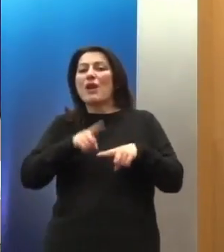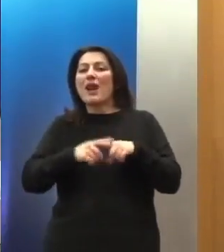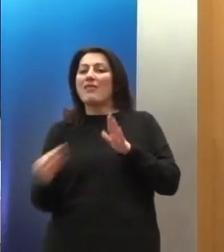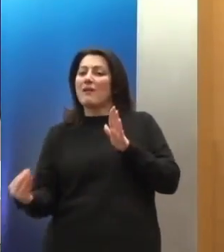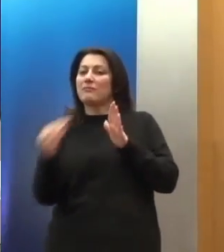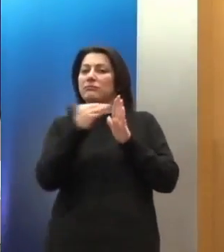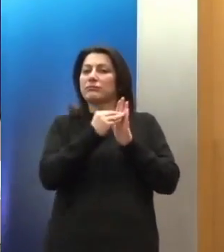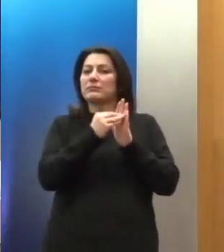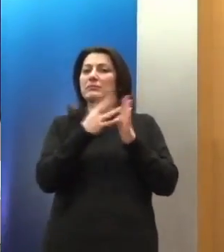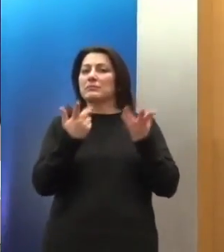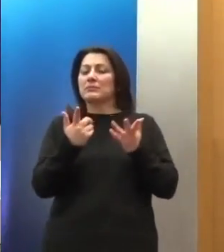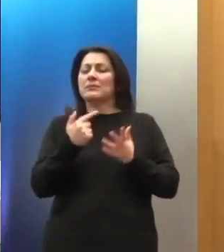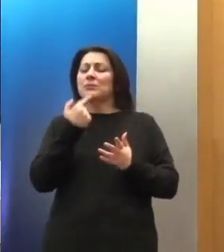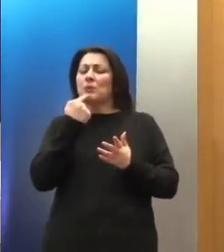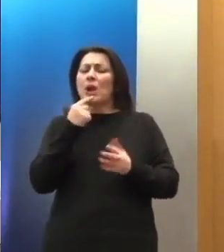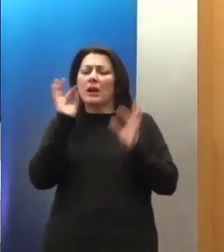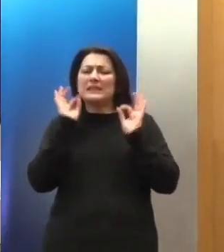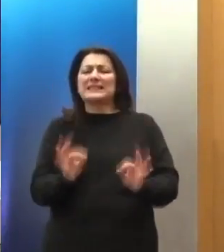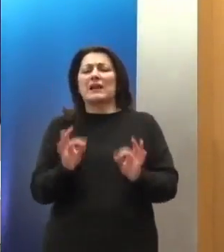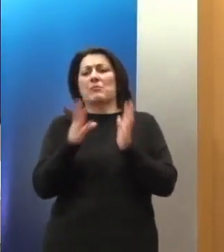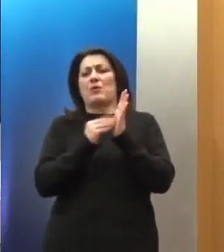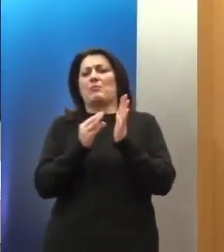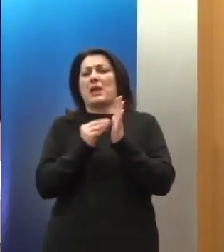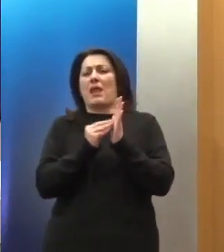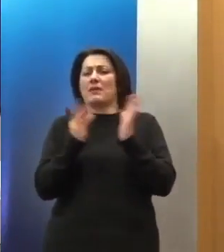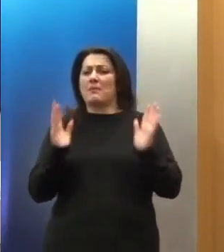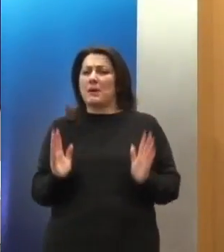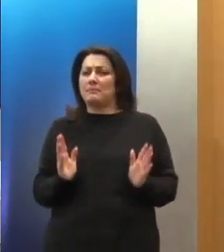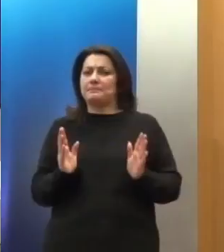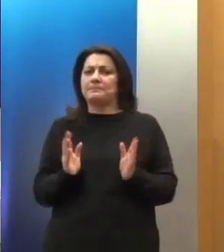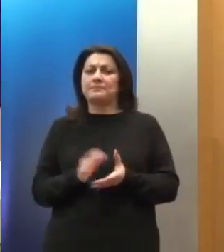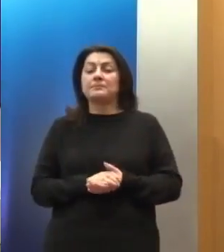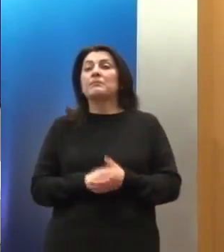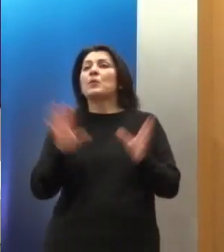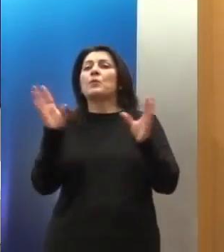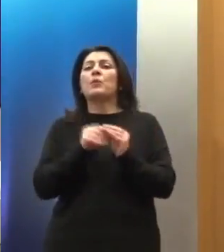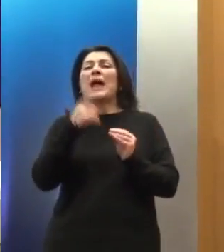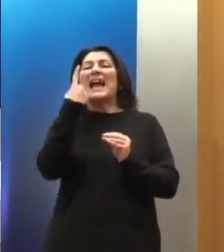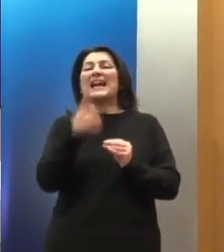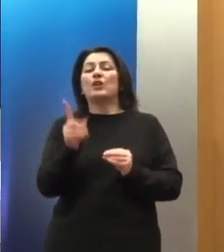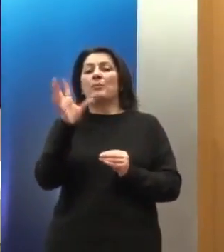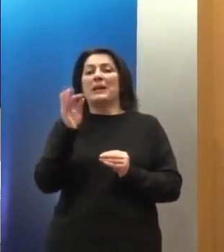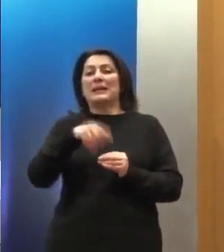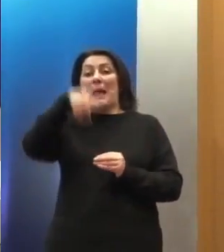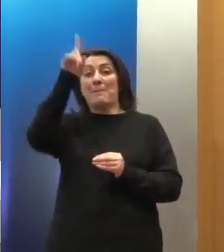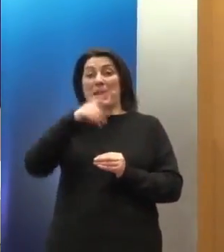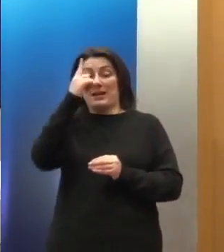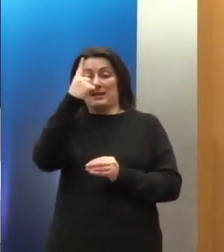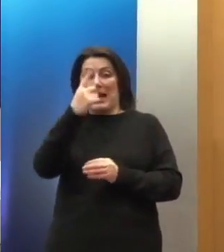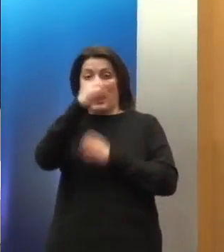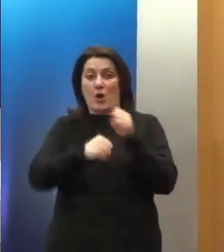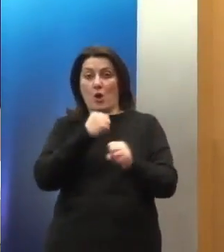κατοχήρωση που να λέει, πολύ συγκεκριμένο παράδειγμα, για 150 μέρες το χρόνο, αν κάποιος